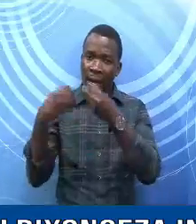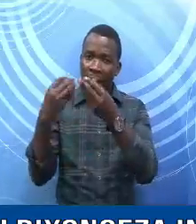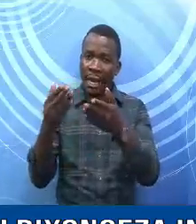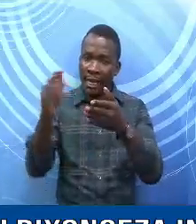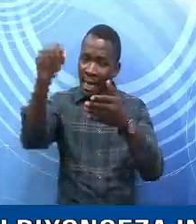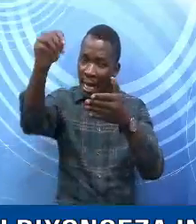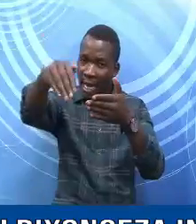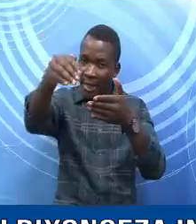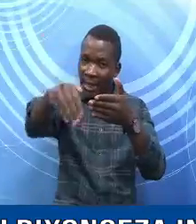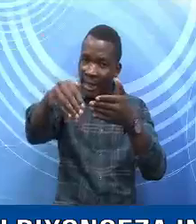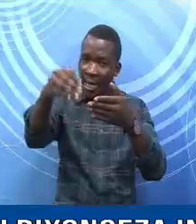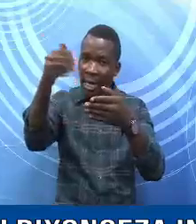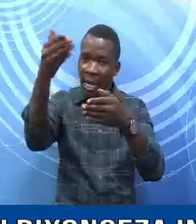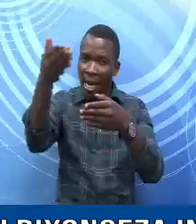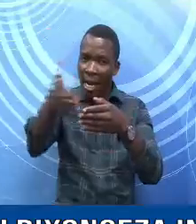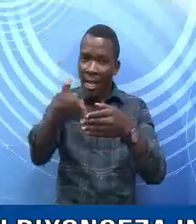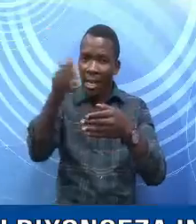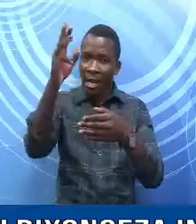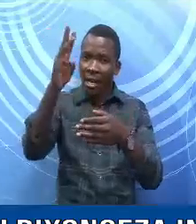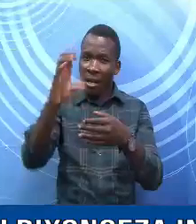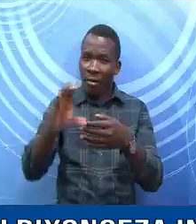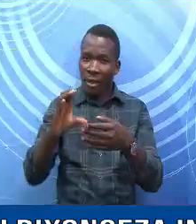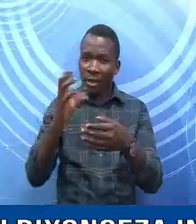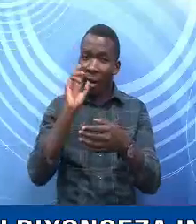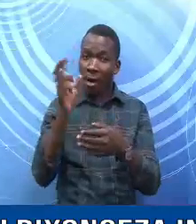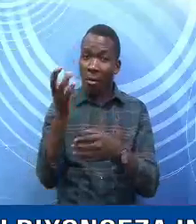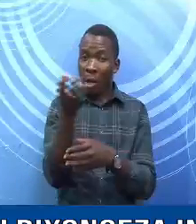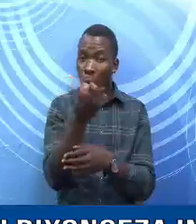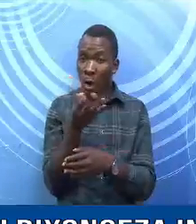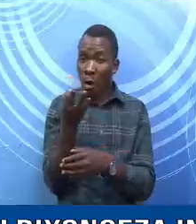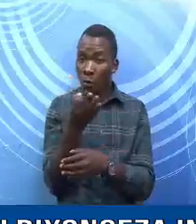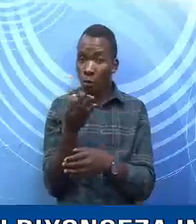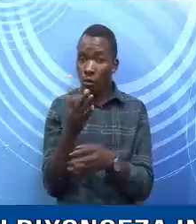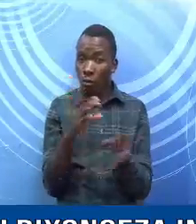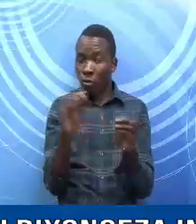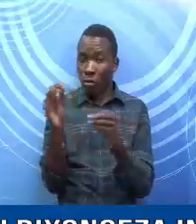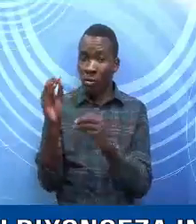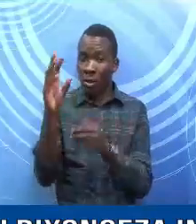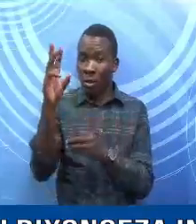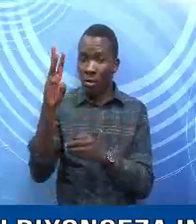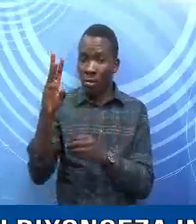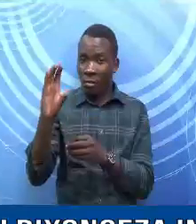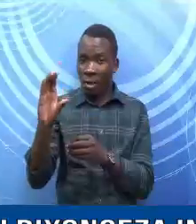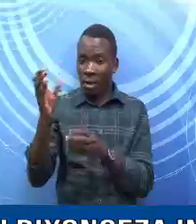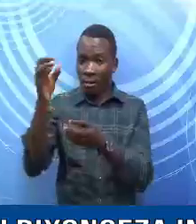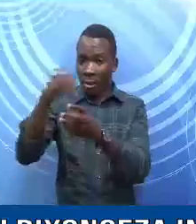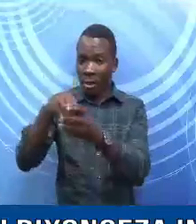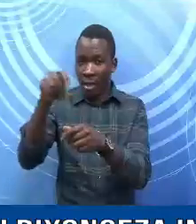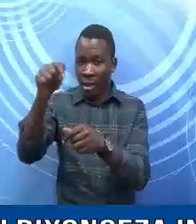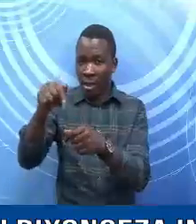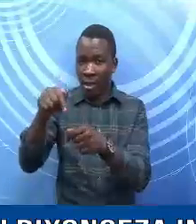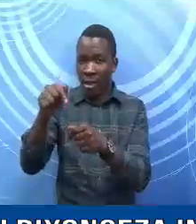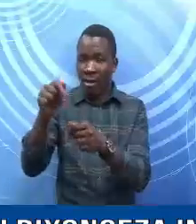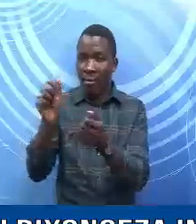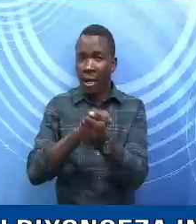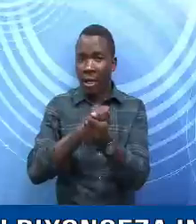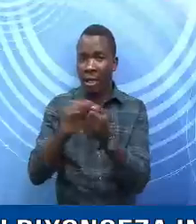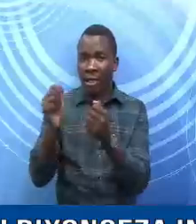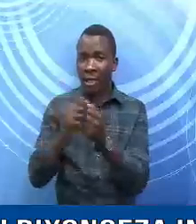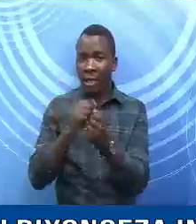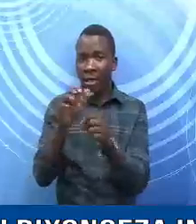hari imisarane, urabona ko ari agasuzuguro kugira ngo bimure imisarane bayizanye hariya, bayishenye ikiri mizima